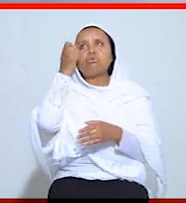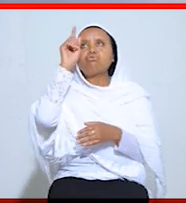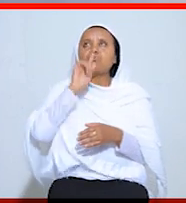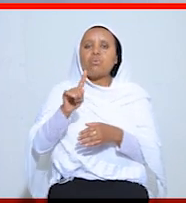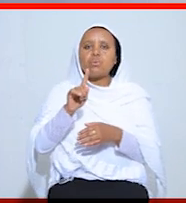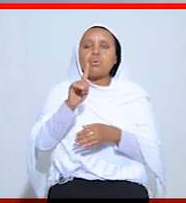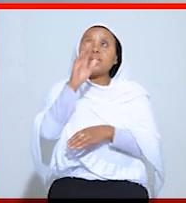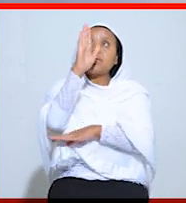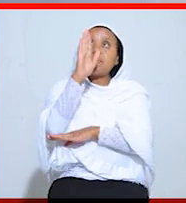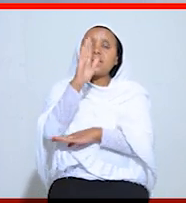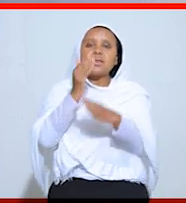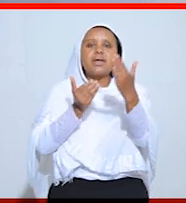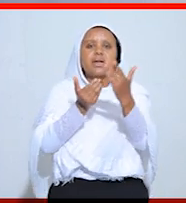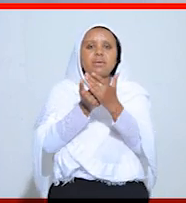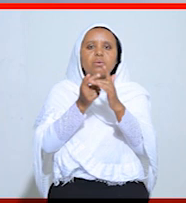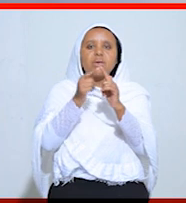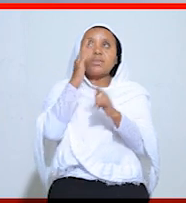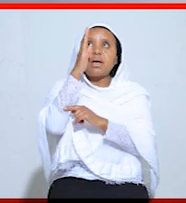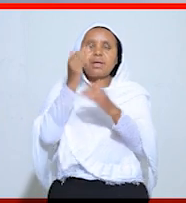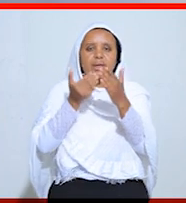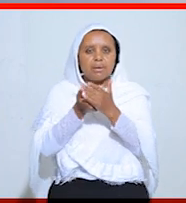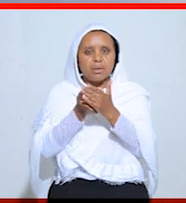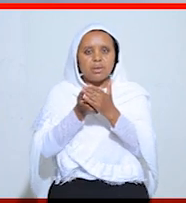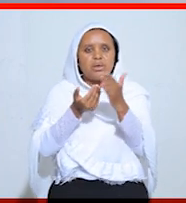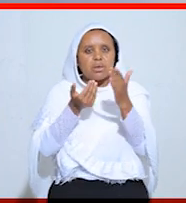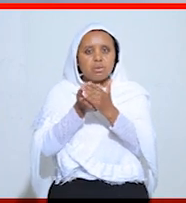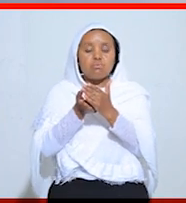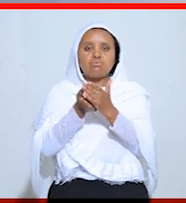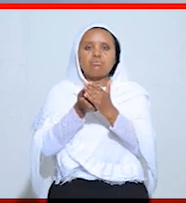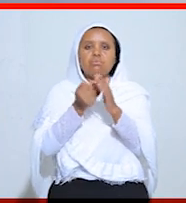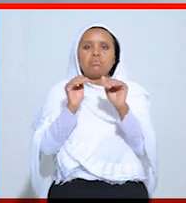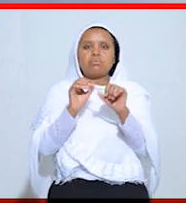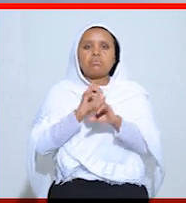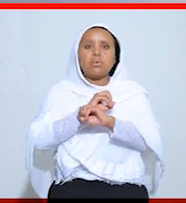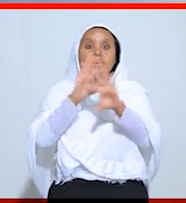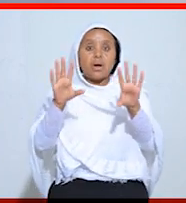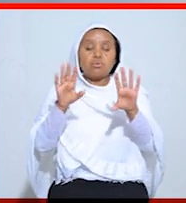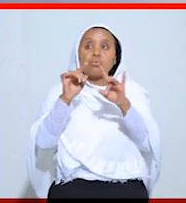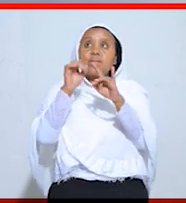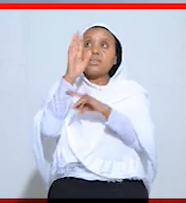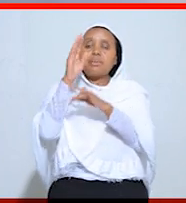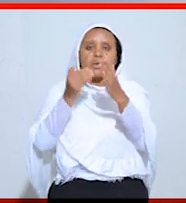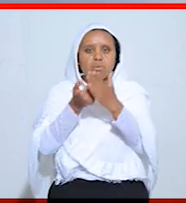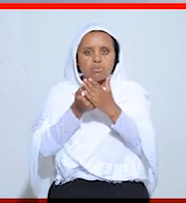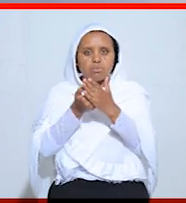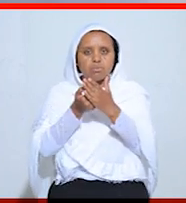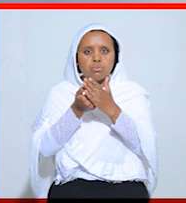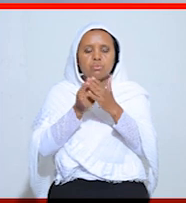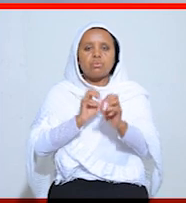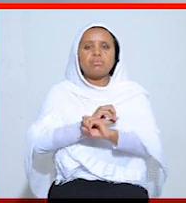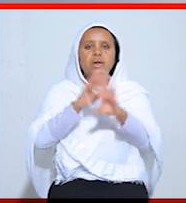የሱ ነውና። እግዚአብሔርን የቀረበ ወደ እግዚአብሔር የቀረበ ቅረቡ ሀቤሁ ወያበር ለክሙ፣ ወደ እግዚአብሔር